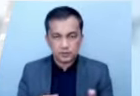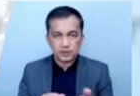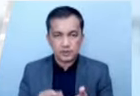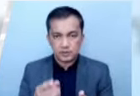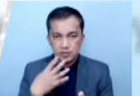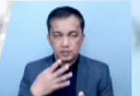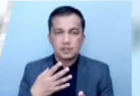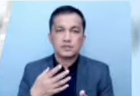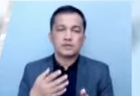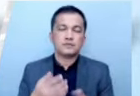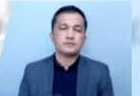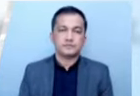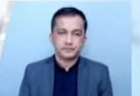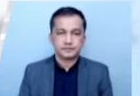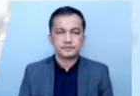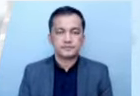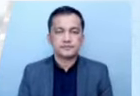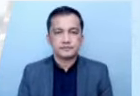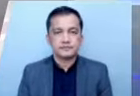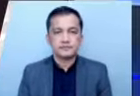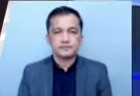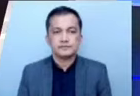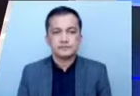niresetang gamot.